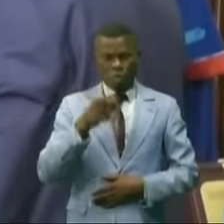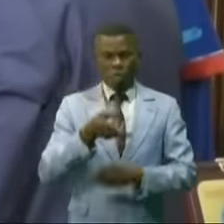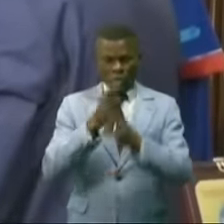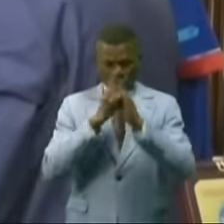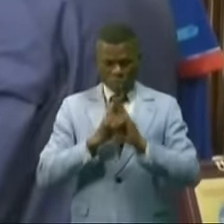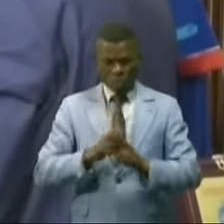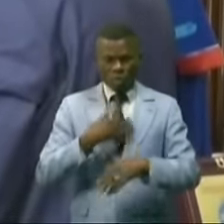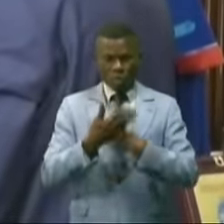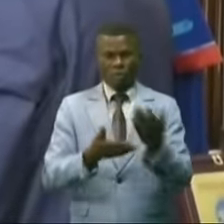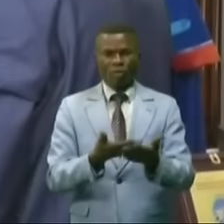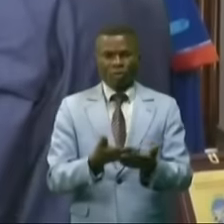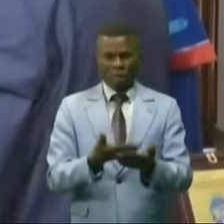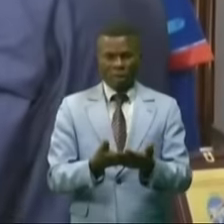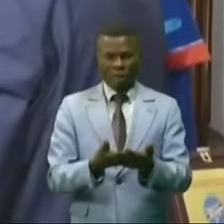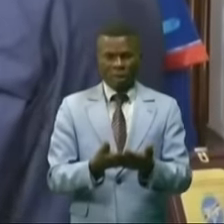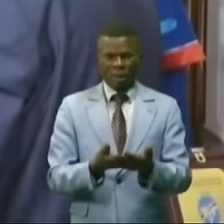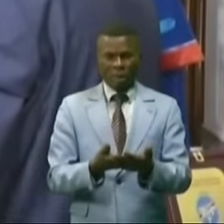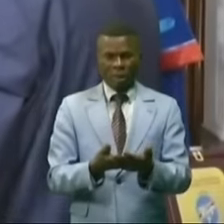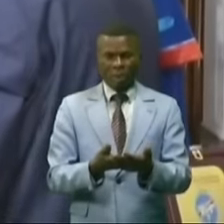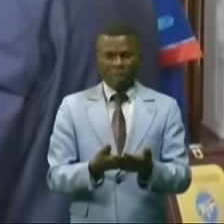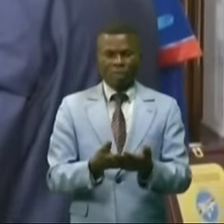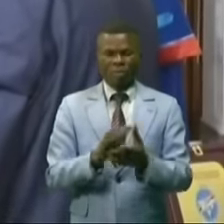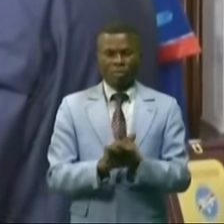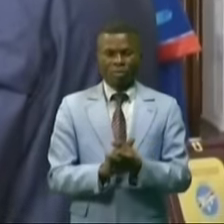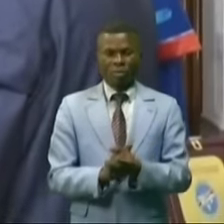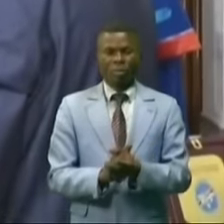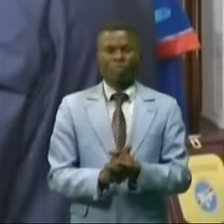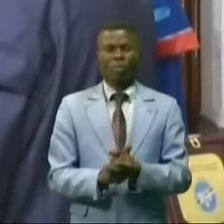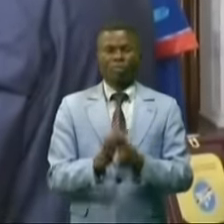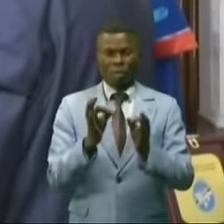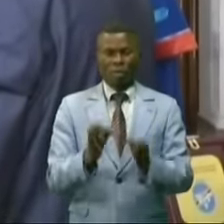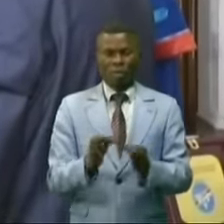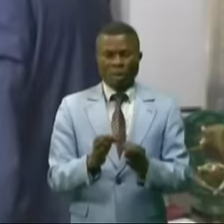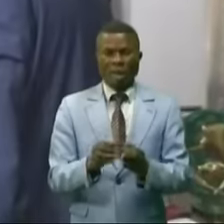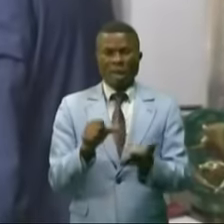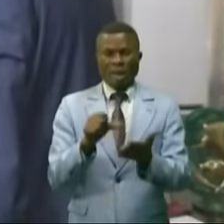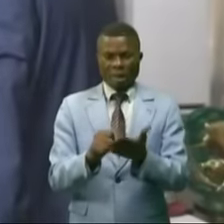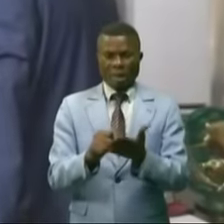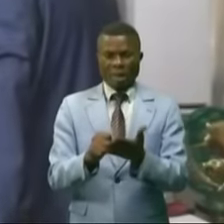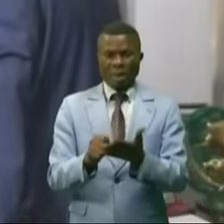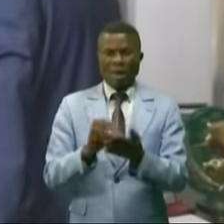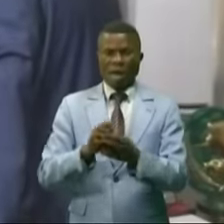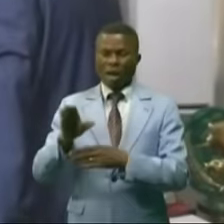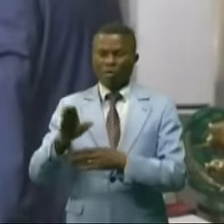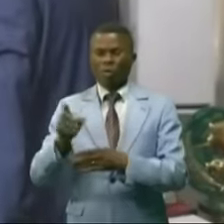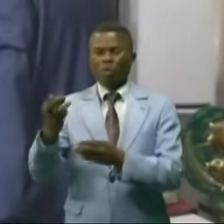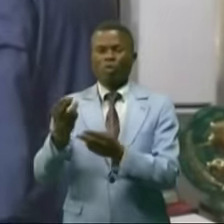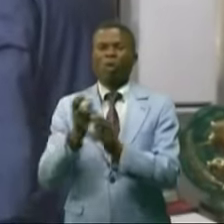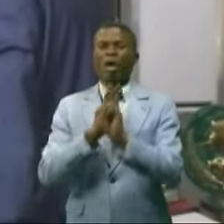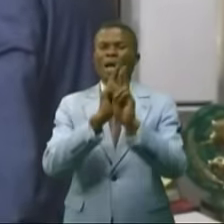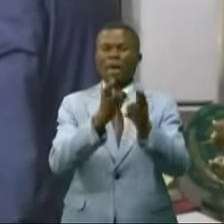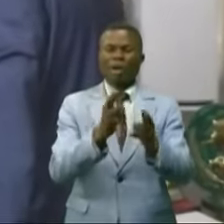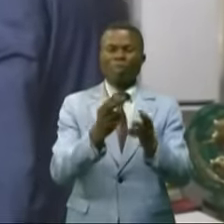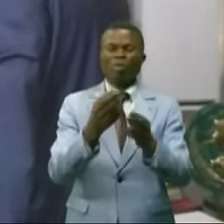avez réagi à notre demande, notre requête. Merci d'avoir fait mon visage.